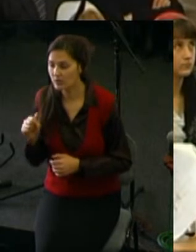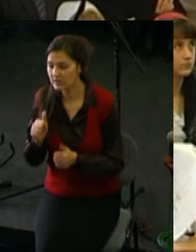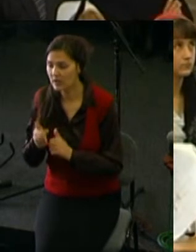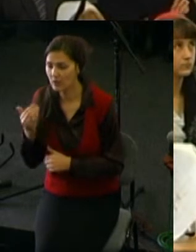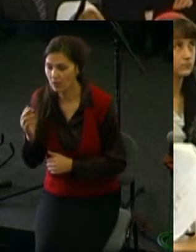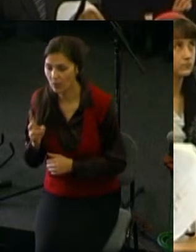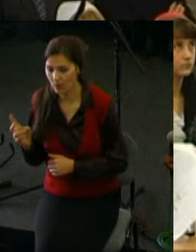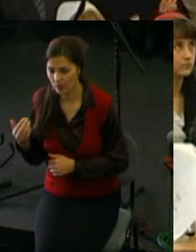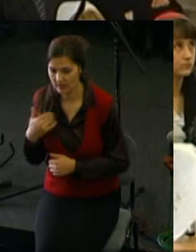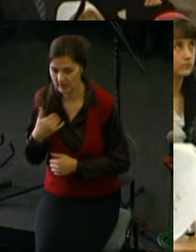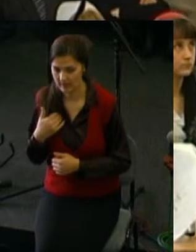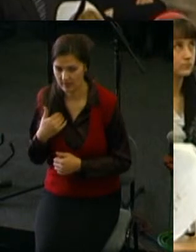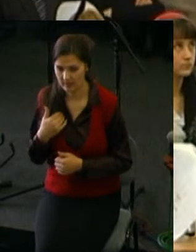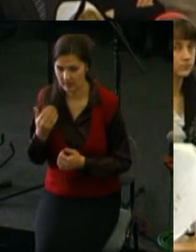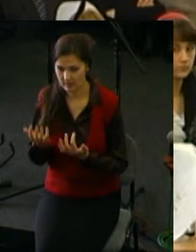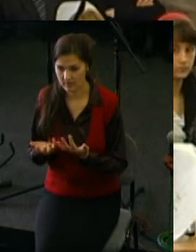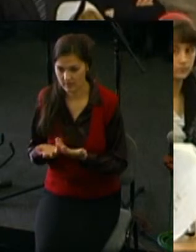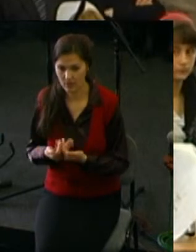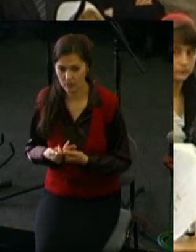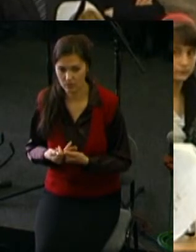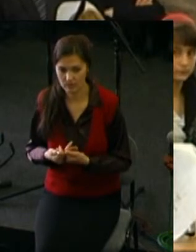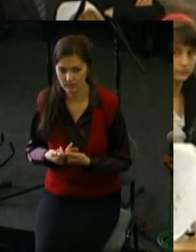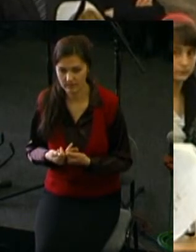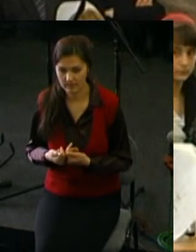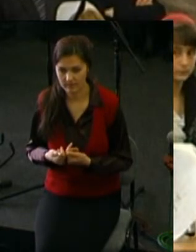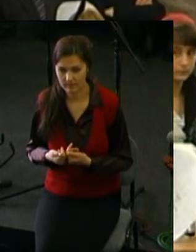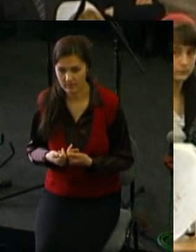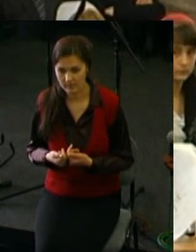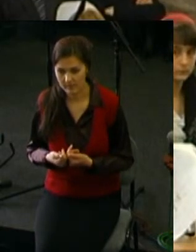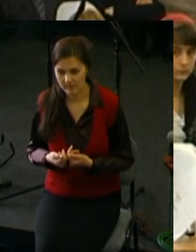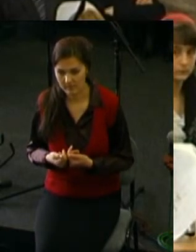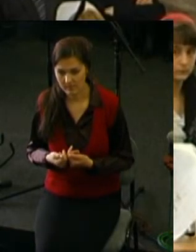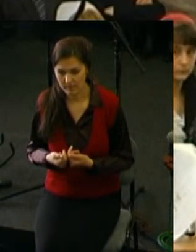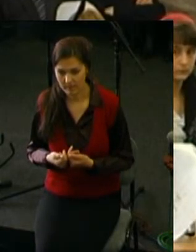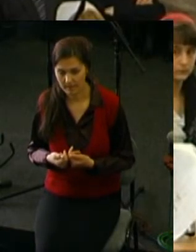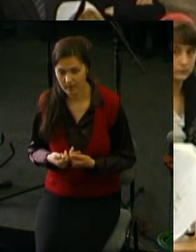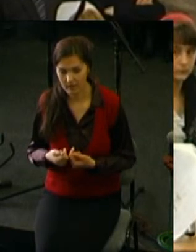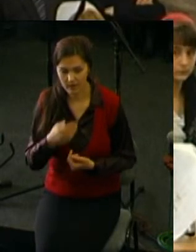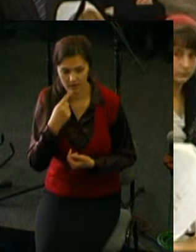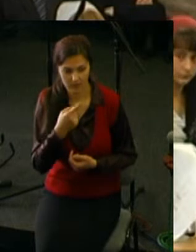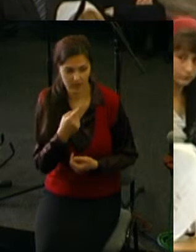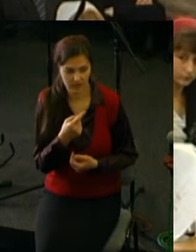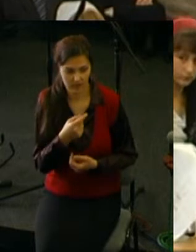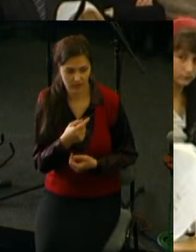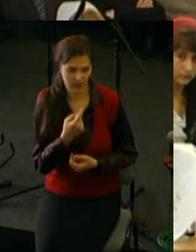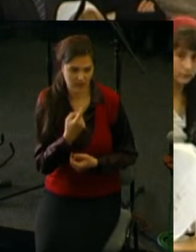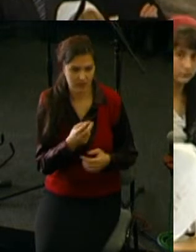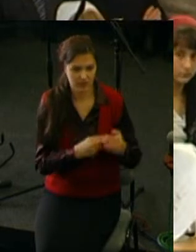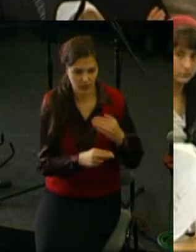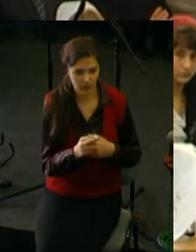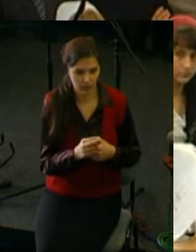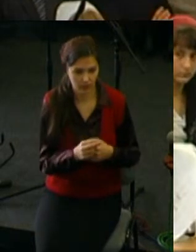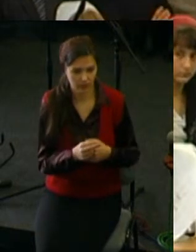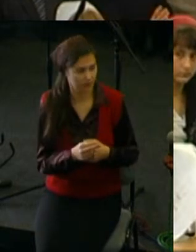Івана Хрестителя 2 за Іллю інші за єремію або одну із пророків і сказав він до